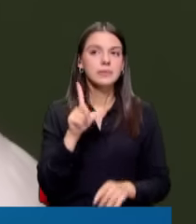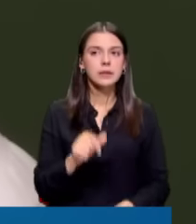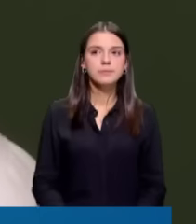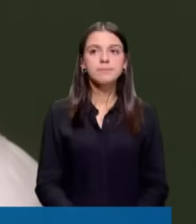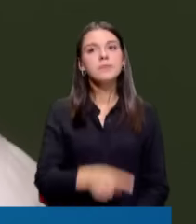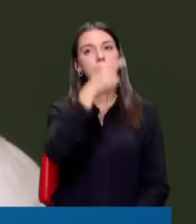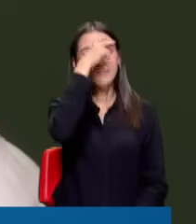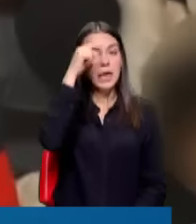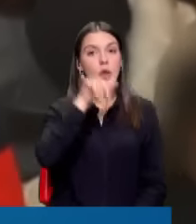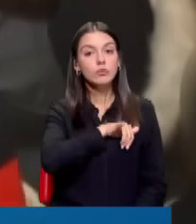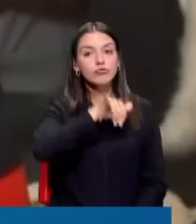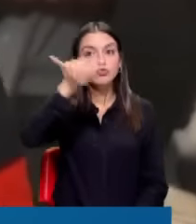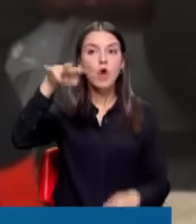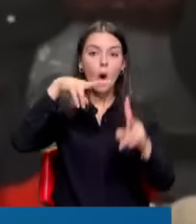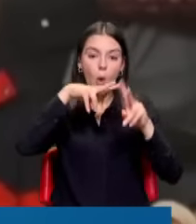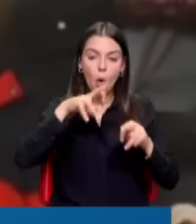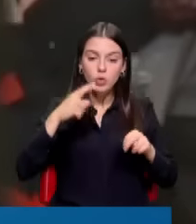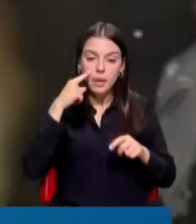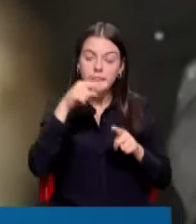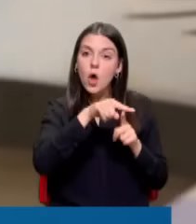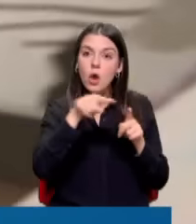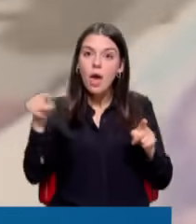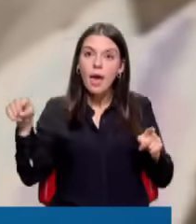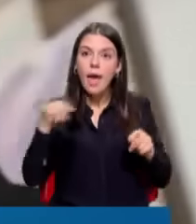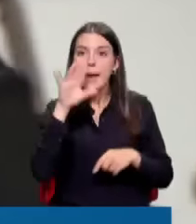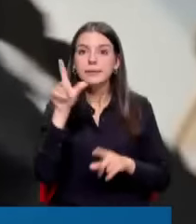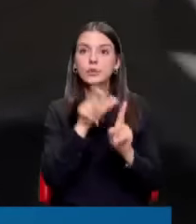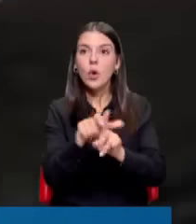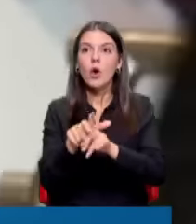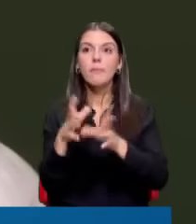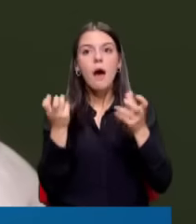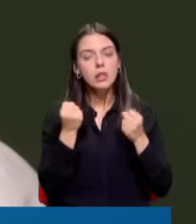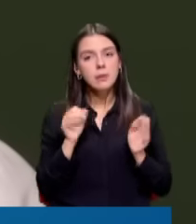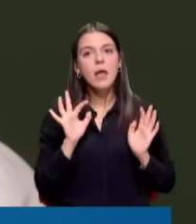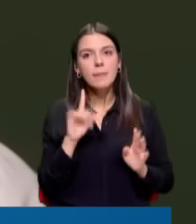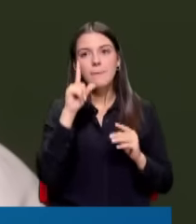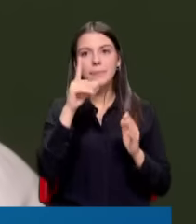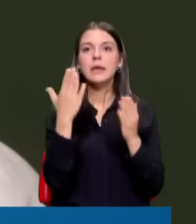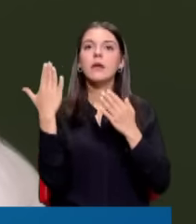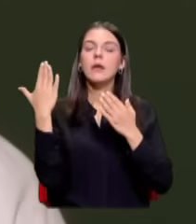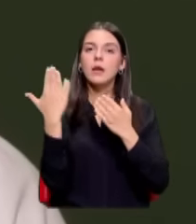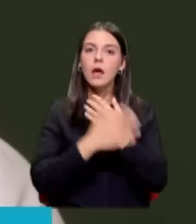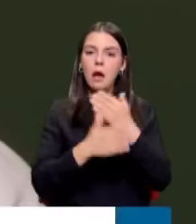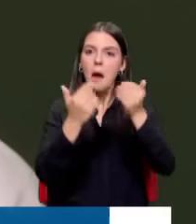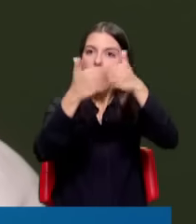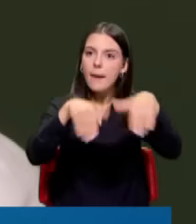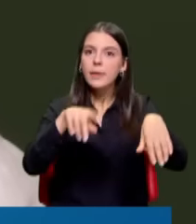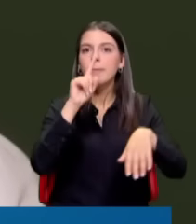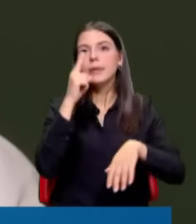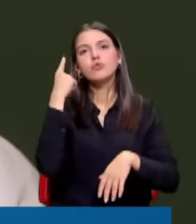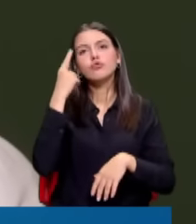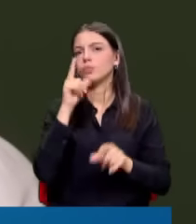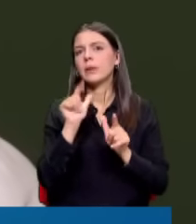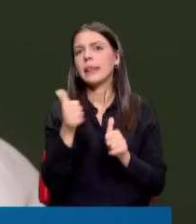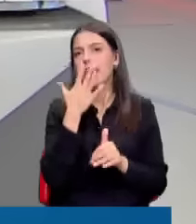uçaktaki oturma düzenine varıncaya kadar bir takım tedbirler alınabilir. Ama bir kapanma vesaire gerektiğini asla